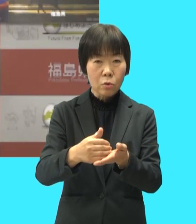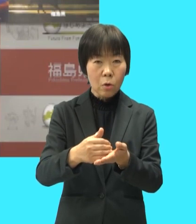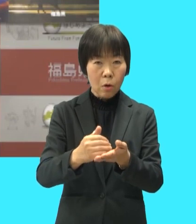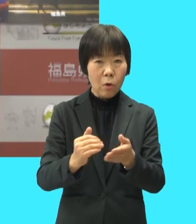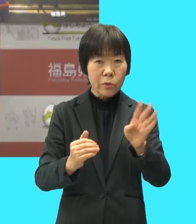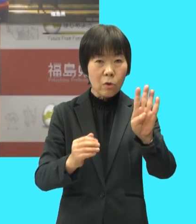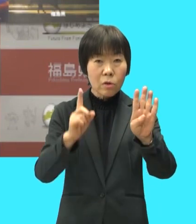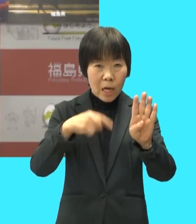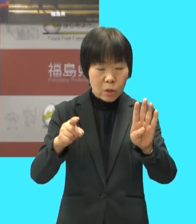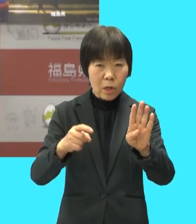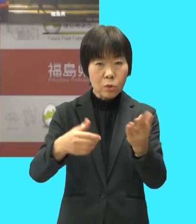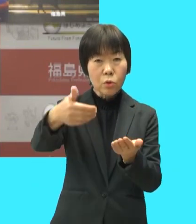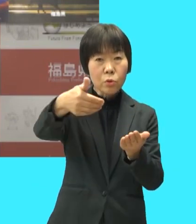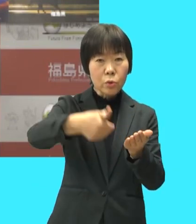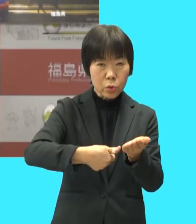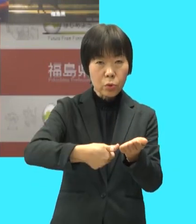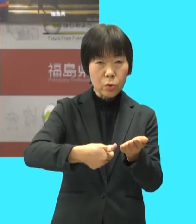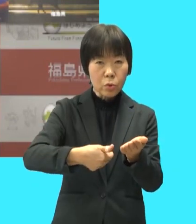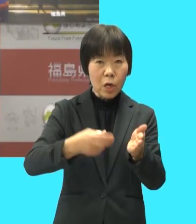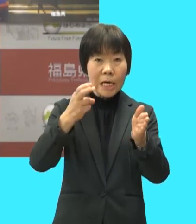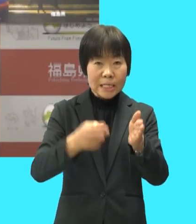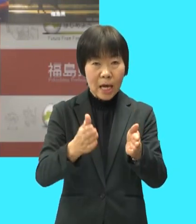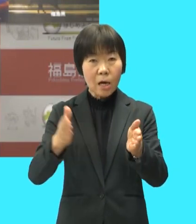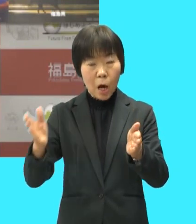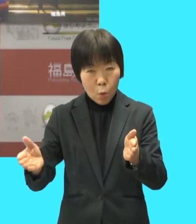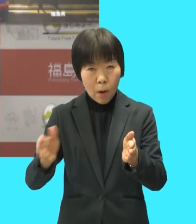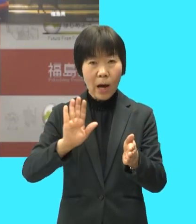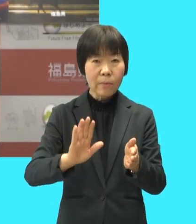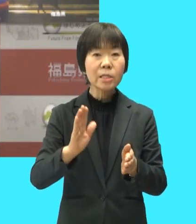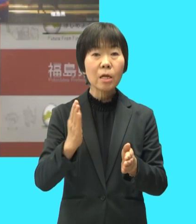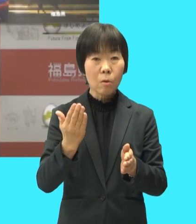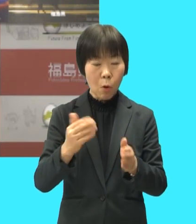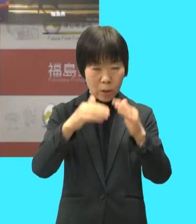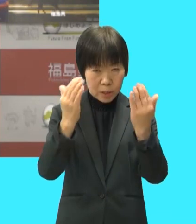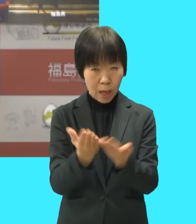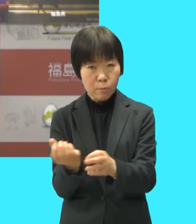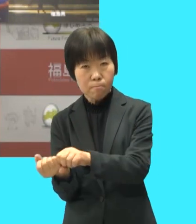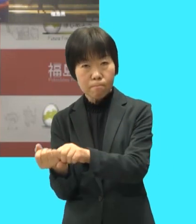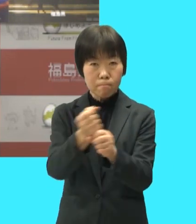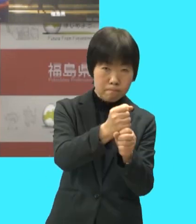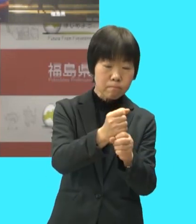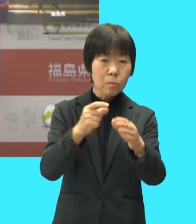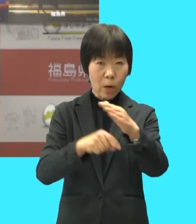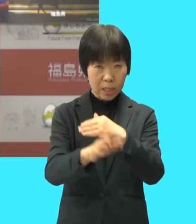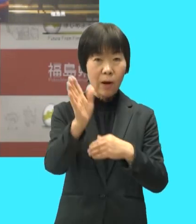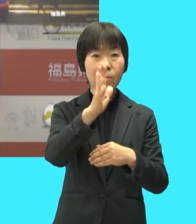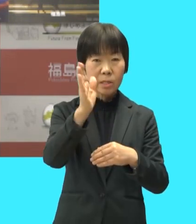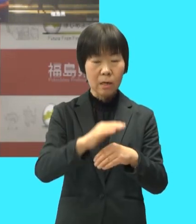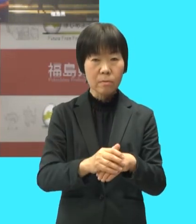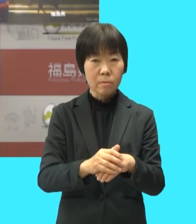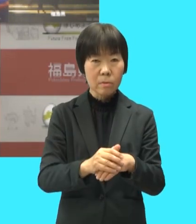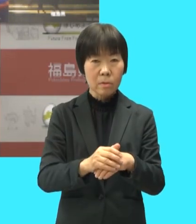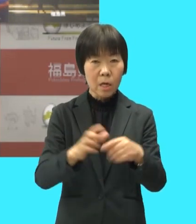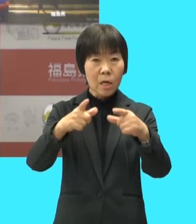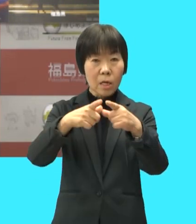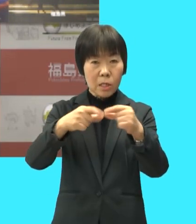県における輸入、まだ規制緩和されたもののはかばかしく回復しているわけではない、やはり日本政